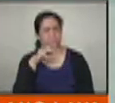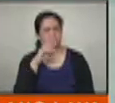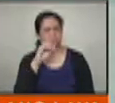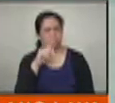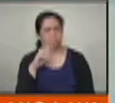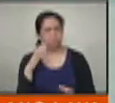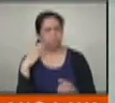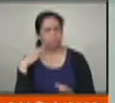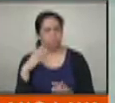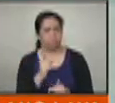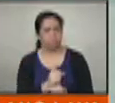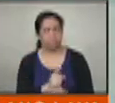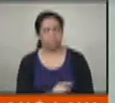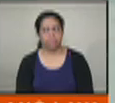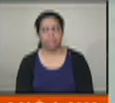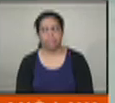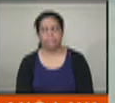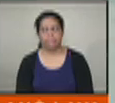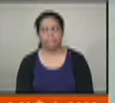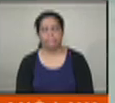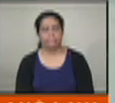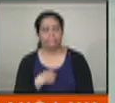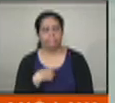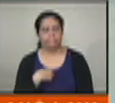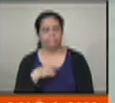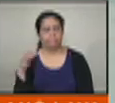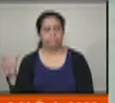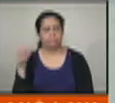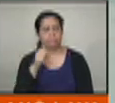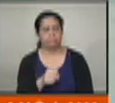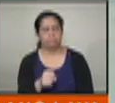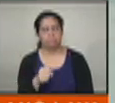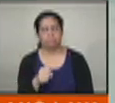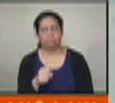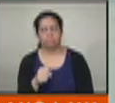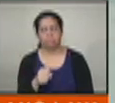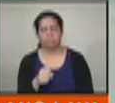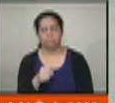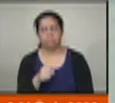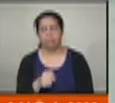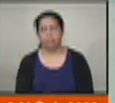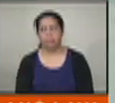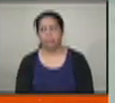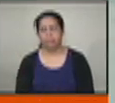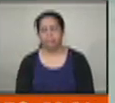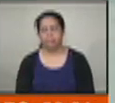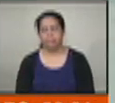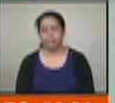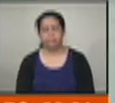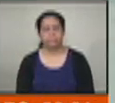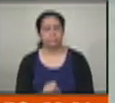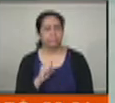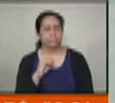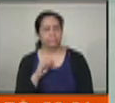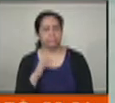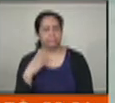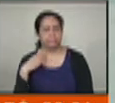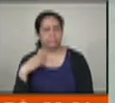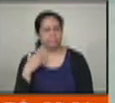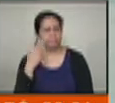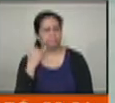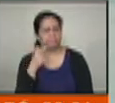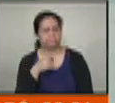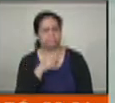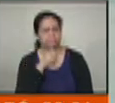mismong barangay chairman. Ano po? Hindi po. Ako po yung appointed po ako. Appointed. Sige, very good. So, Chairman,